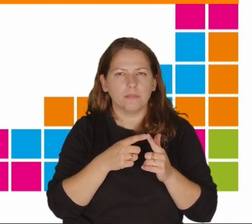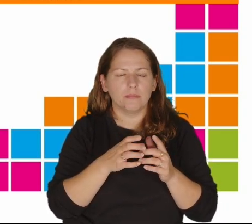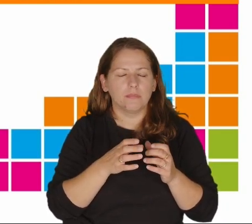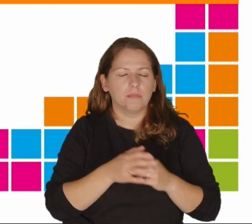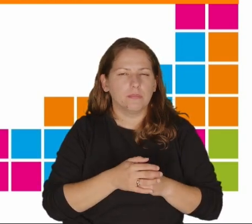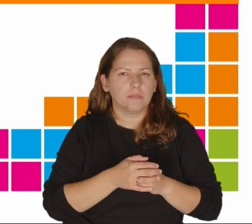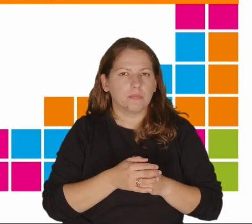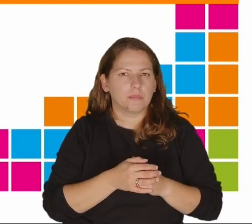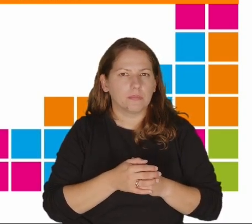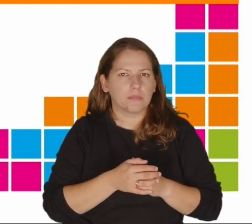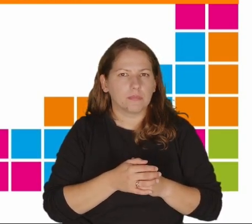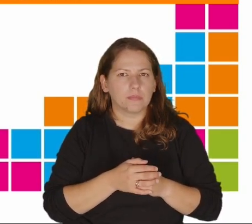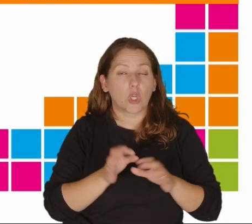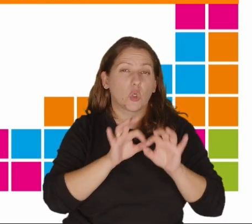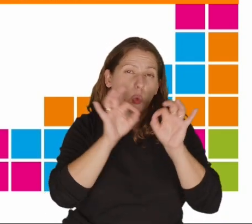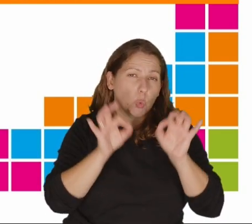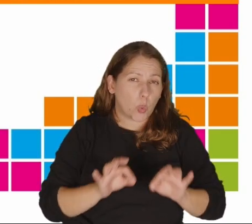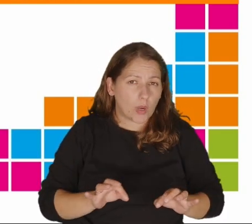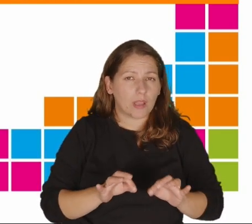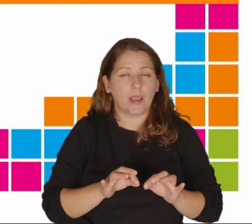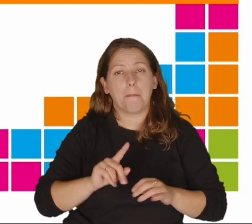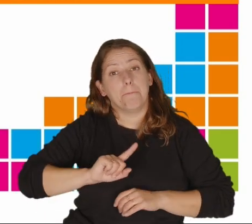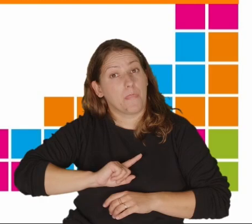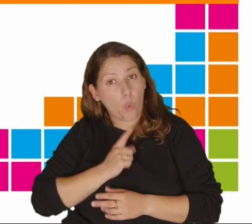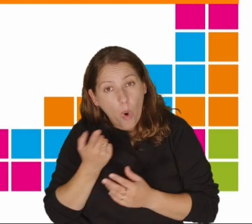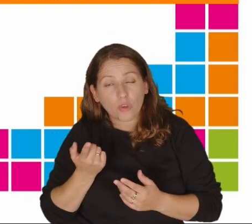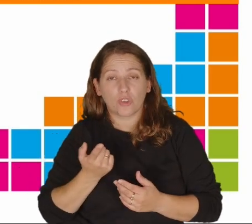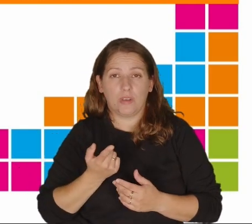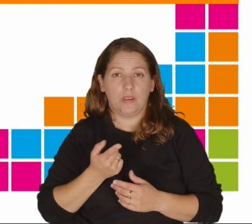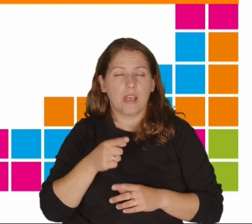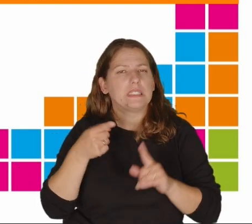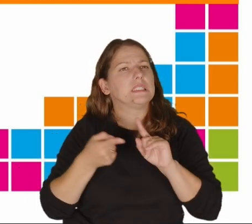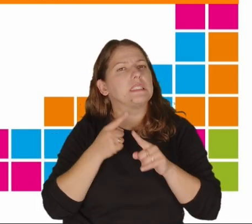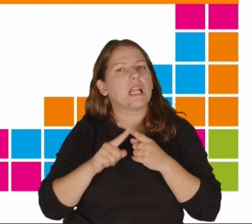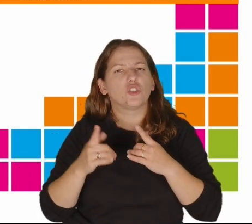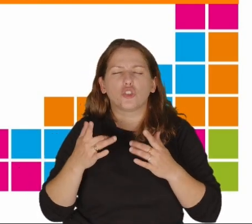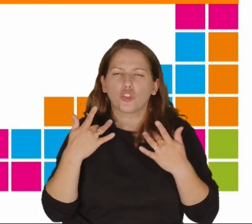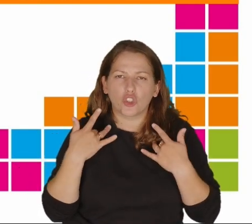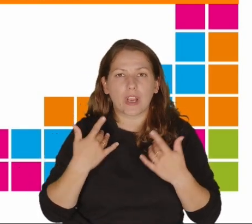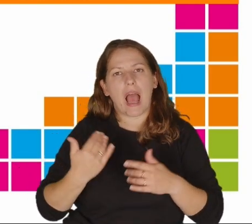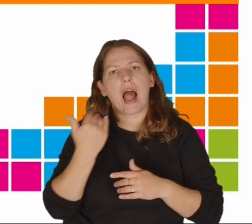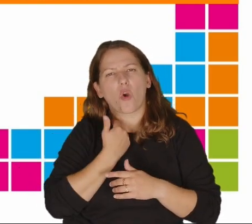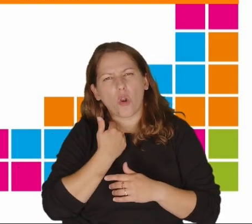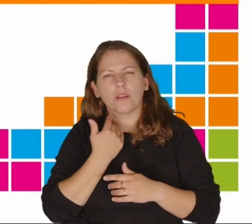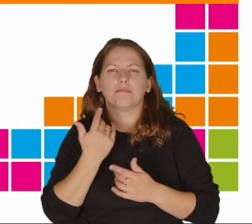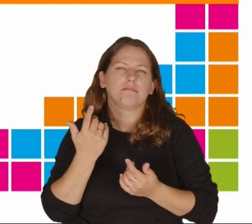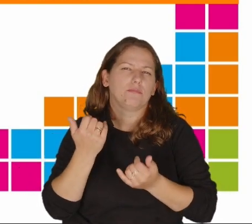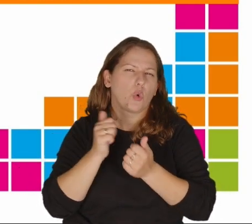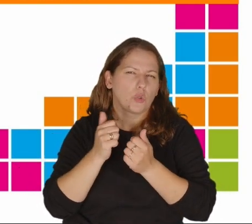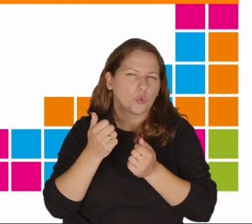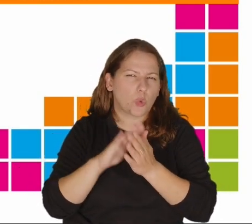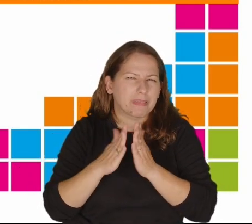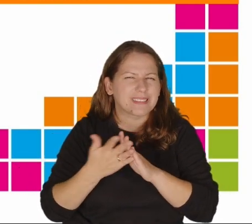dotyczyła sztuki, miłości, znaczenia życia, alkoholu, substancji,